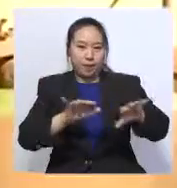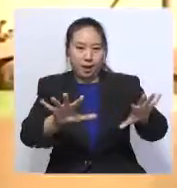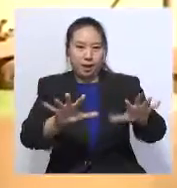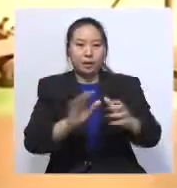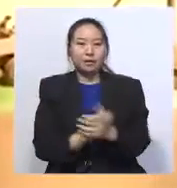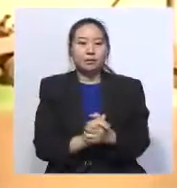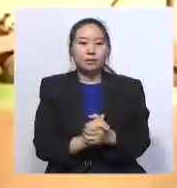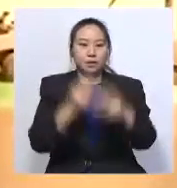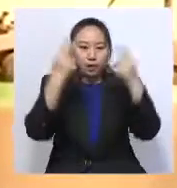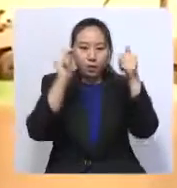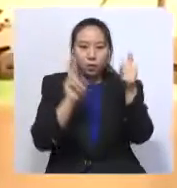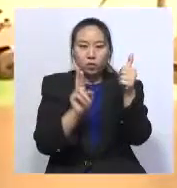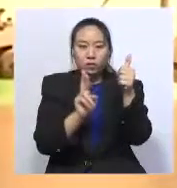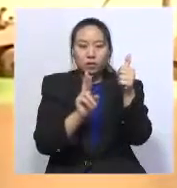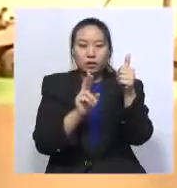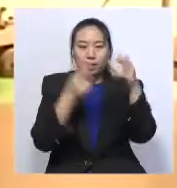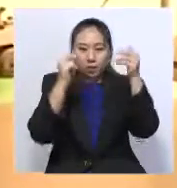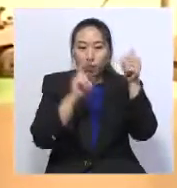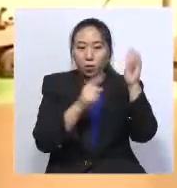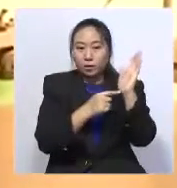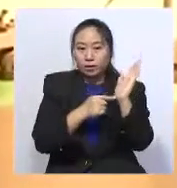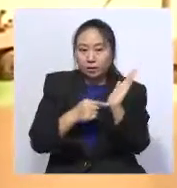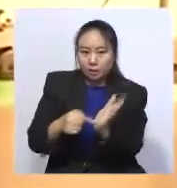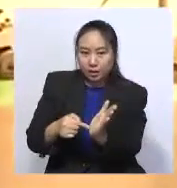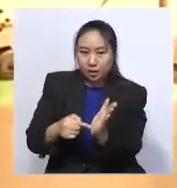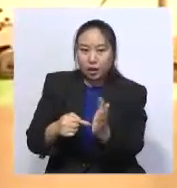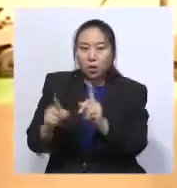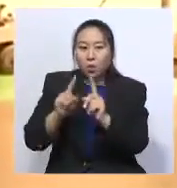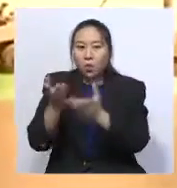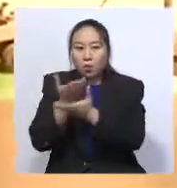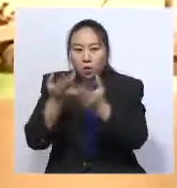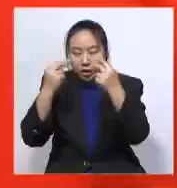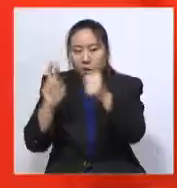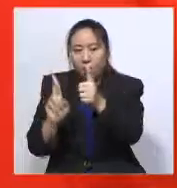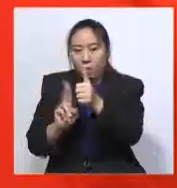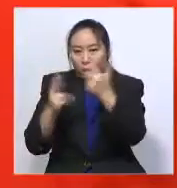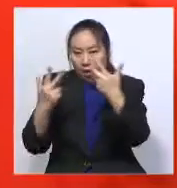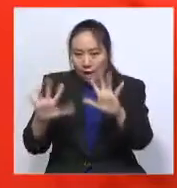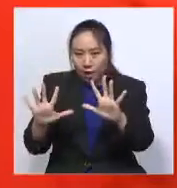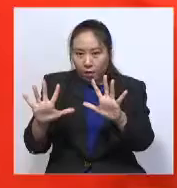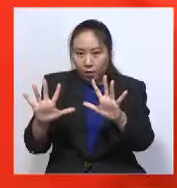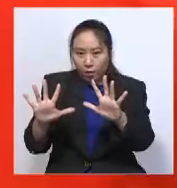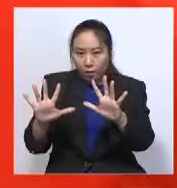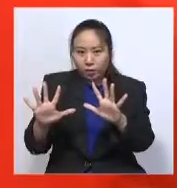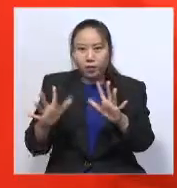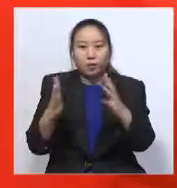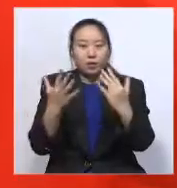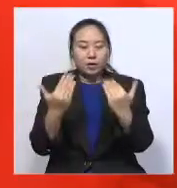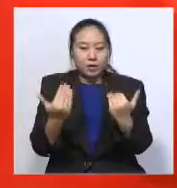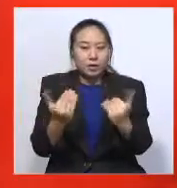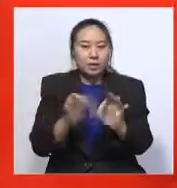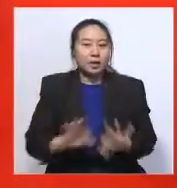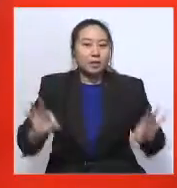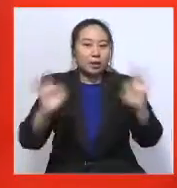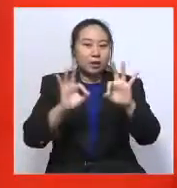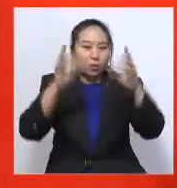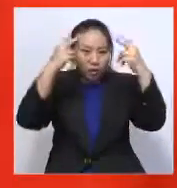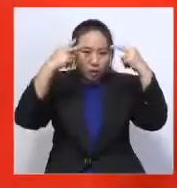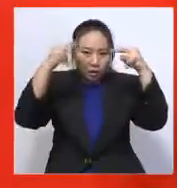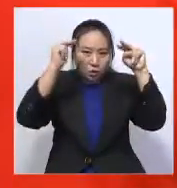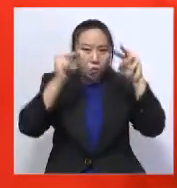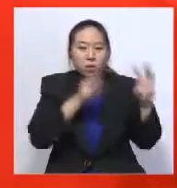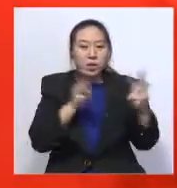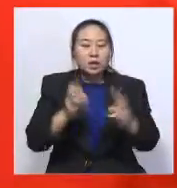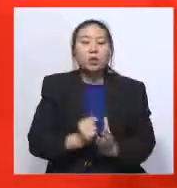เสนอนายกรัฐมนตรีและหารือกับนายวิษณุเครืองามรองนายกรัฐมนตรีไปแล้วทีนี้ก็จะขึ้นอยู่กับท่านนายกรัฐมนตรีว่าจะให้การ